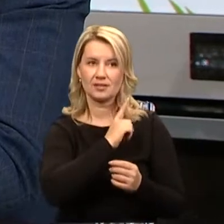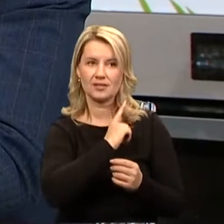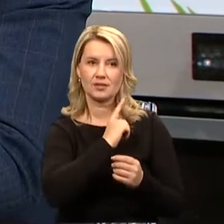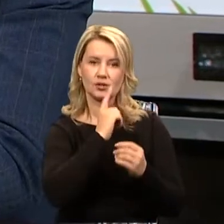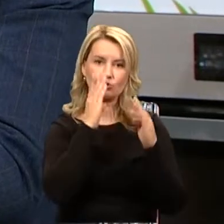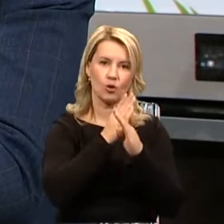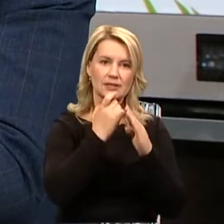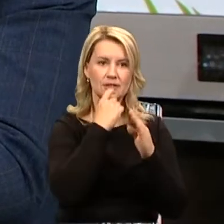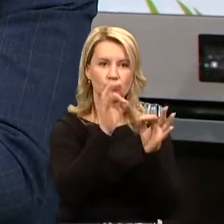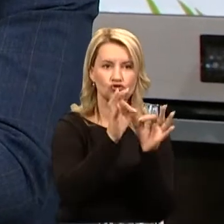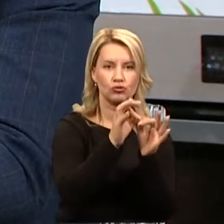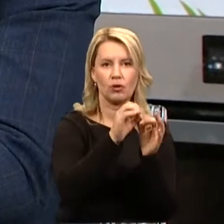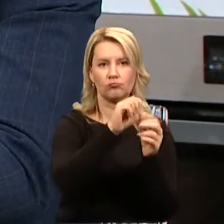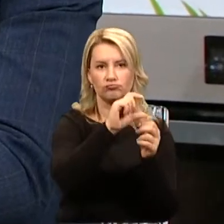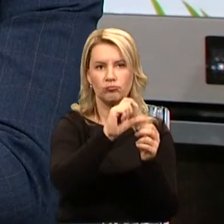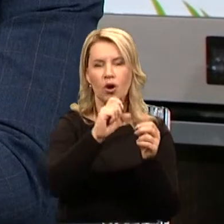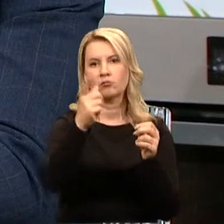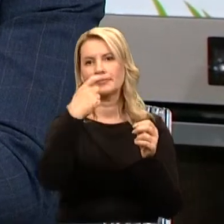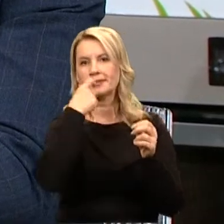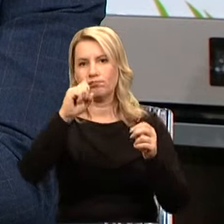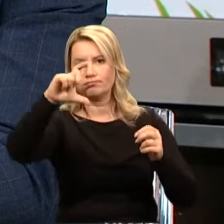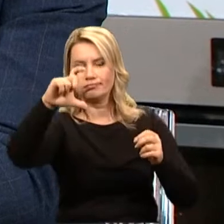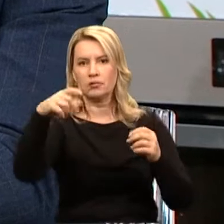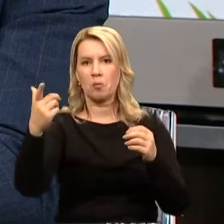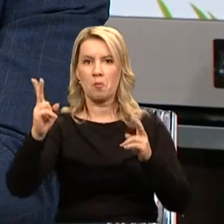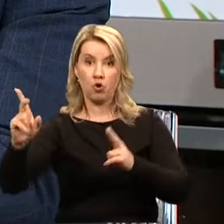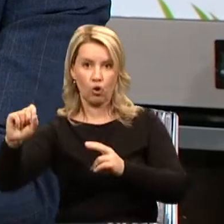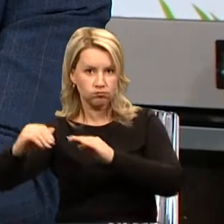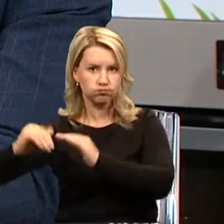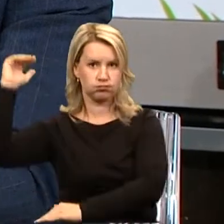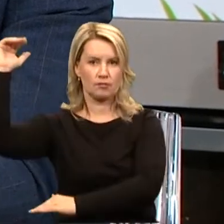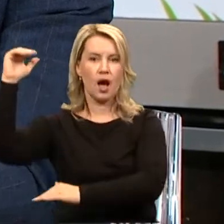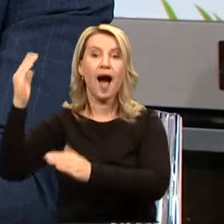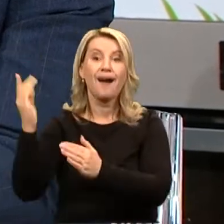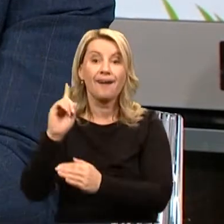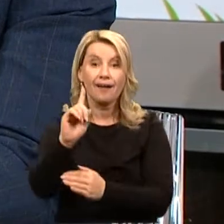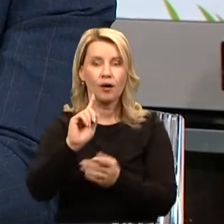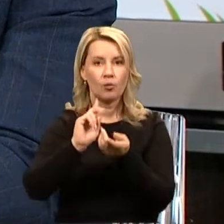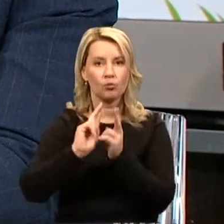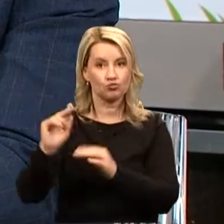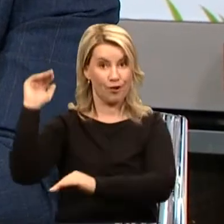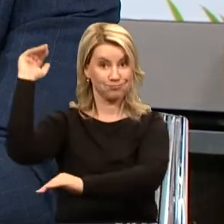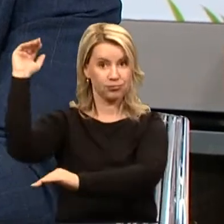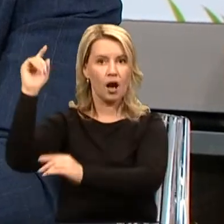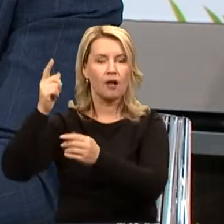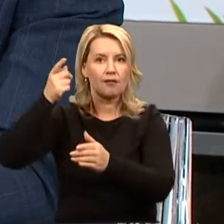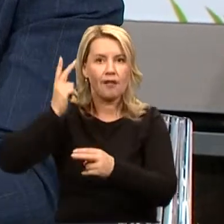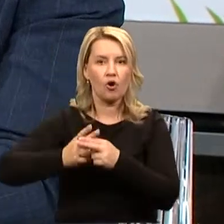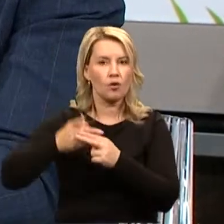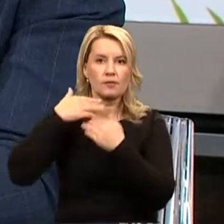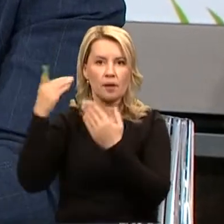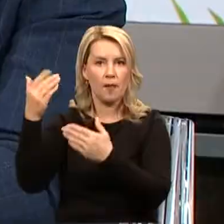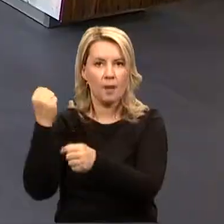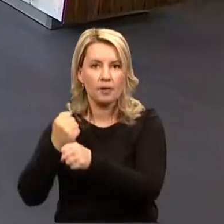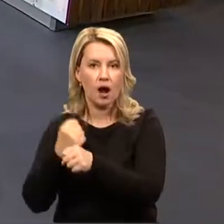A můžou se změnit razantním způsobem výdaje a v tu chvíli třeba už nebude možné spořit těm